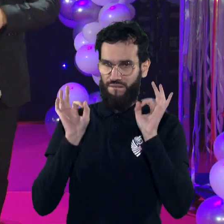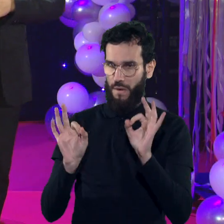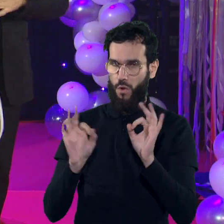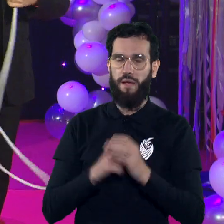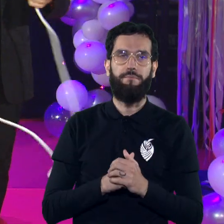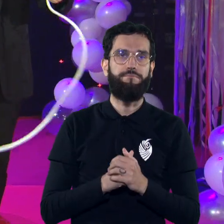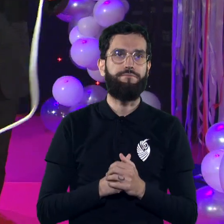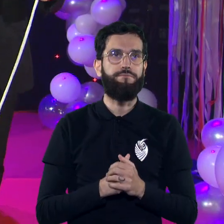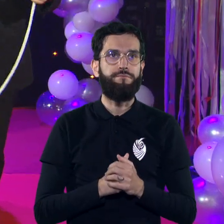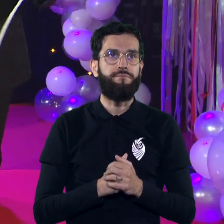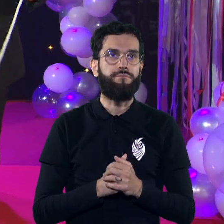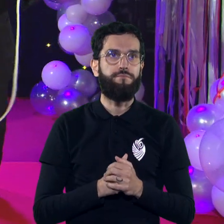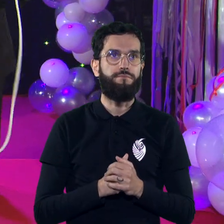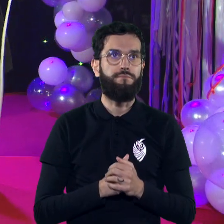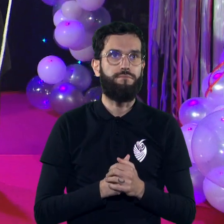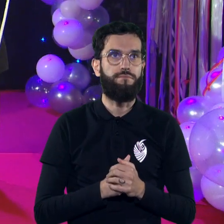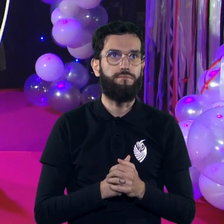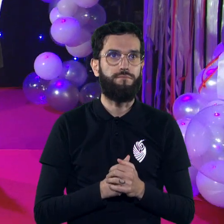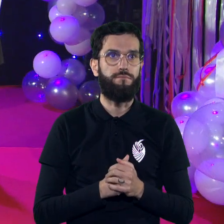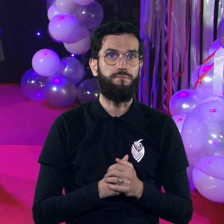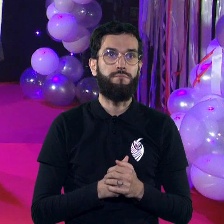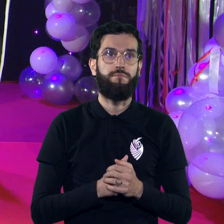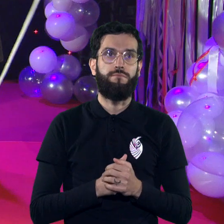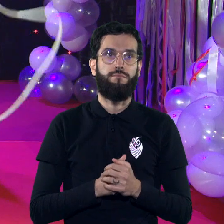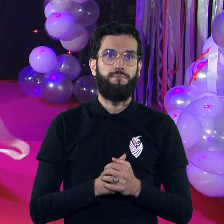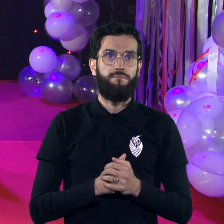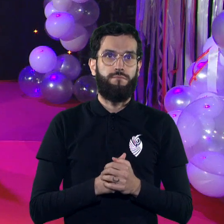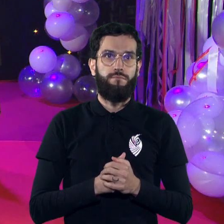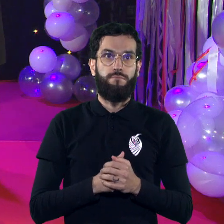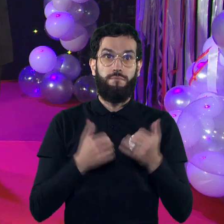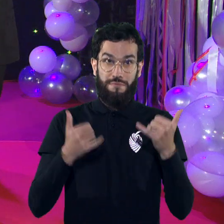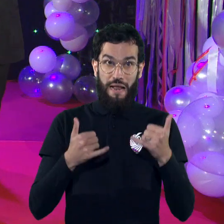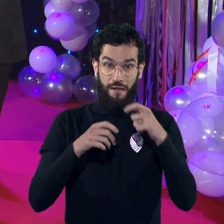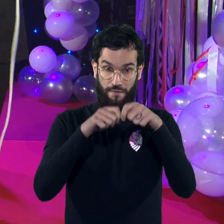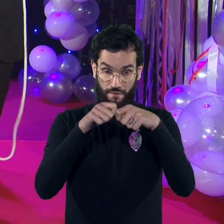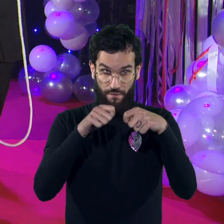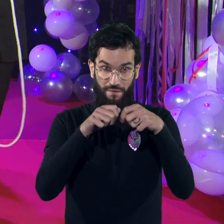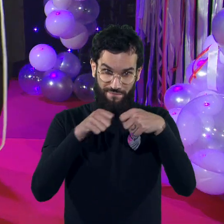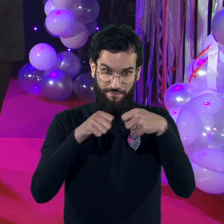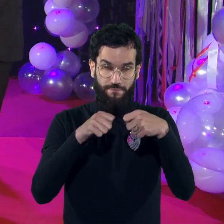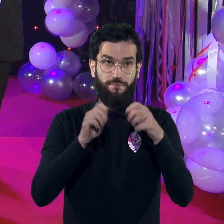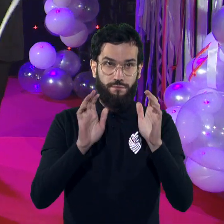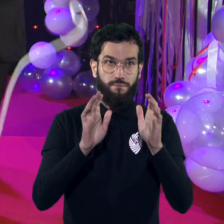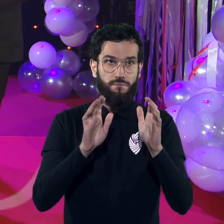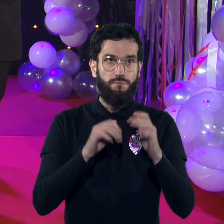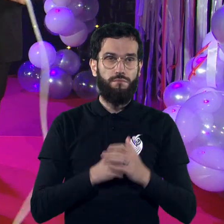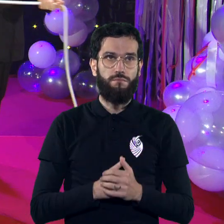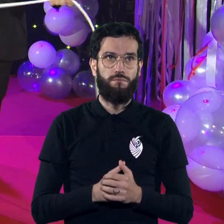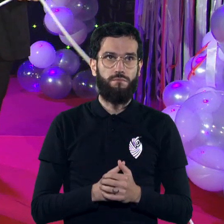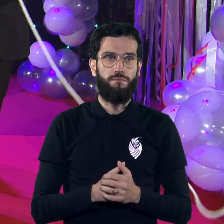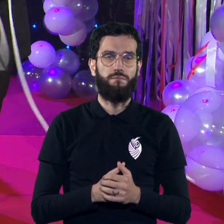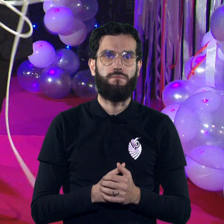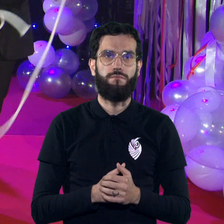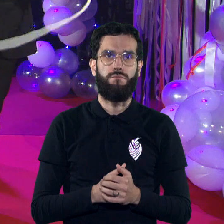Výborne. Asistent je výborný. Takže sme tam, kde sme boli. Ja to rozviažem a skúsime niečo